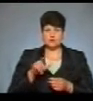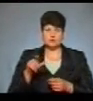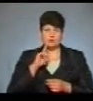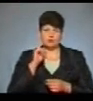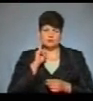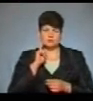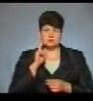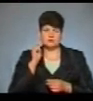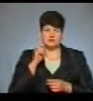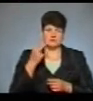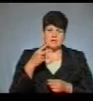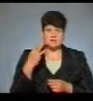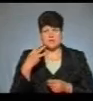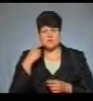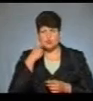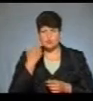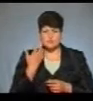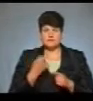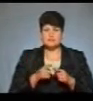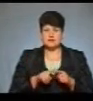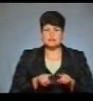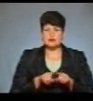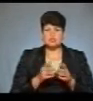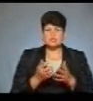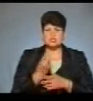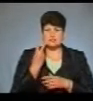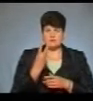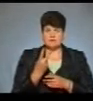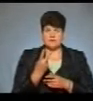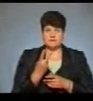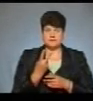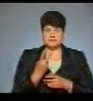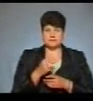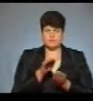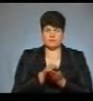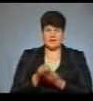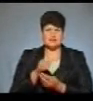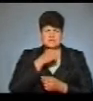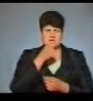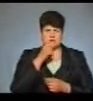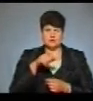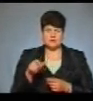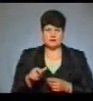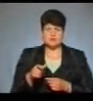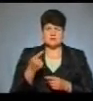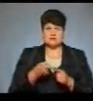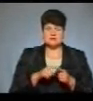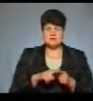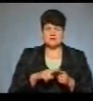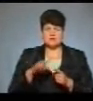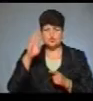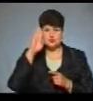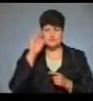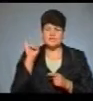віку, 20-30 років. Також виявлено два поховання людей старшого віку. Це поховання чоловіка